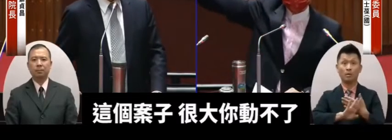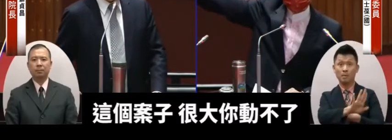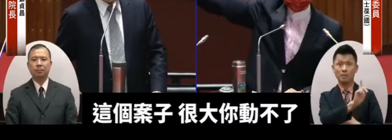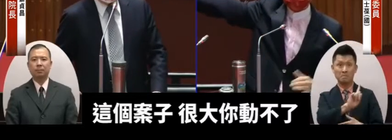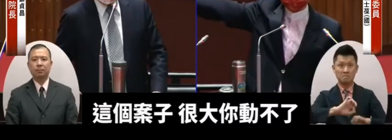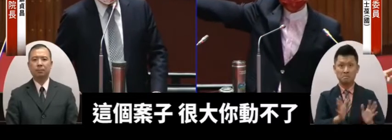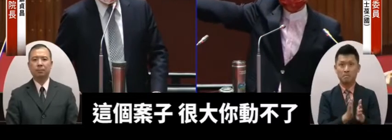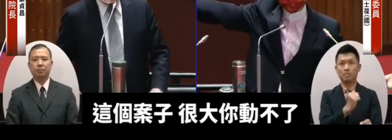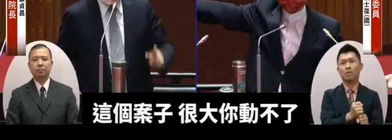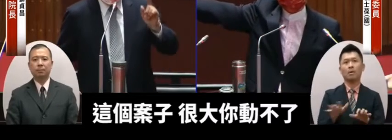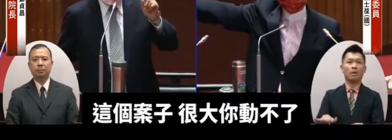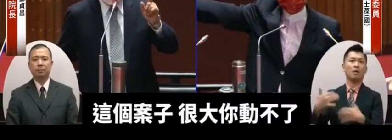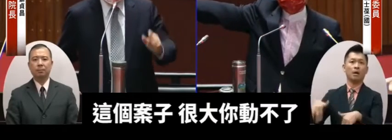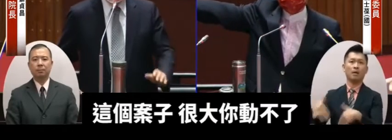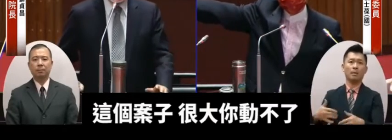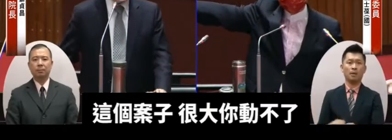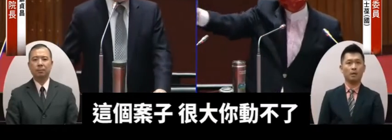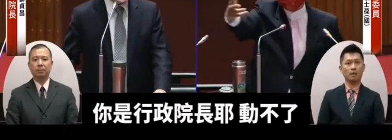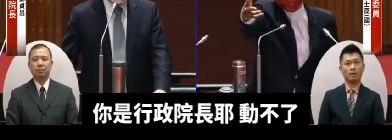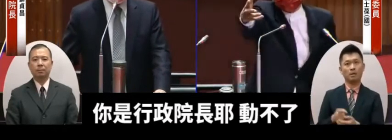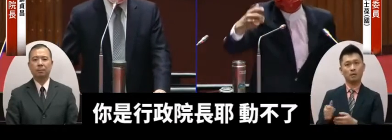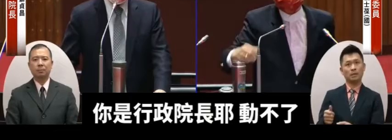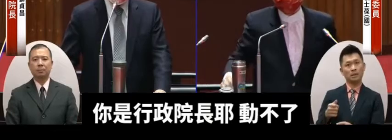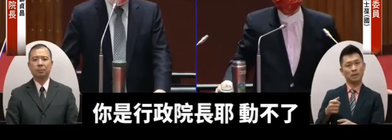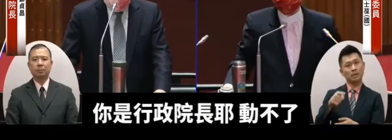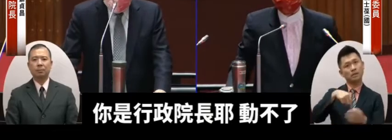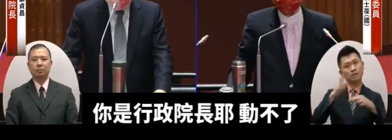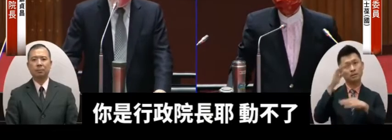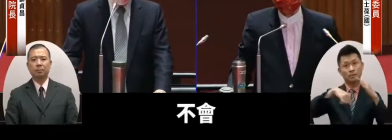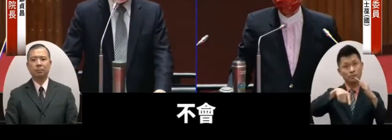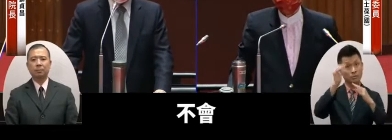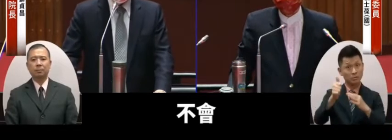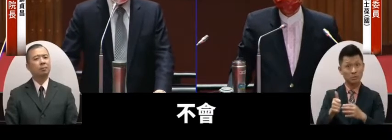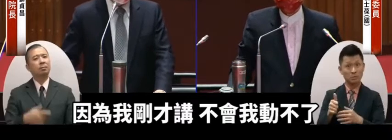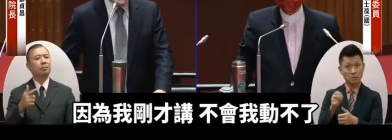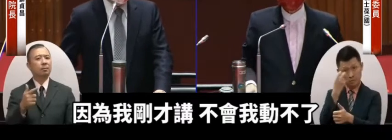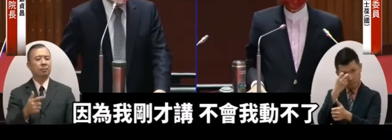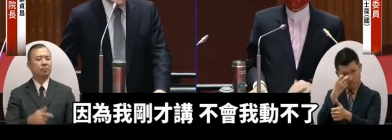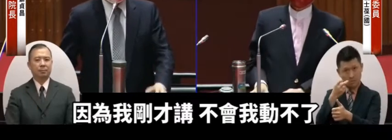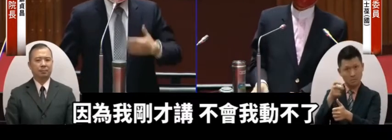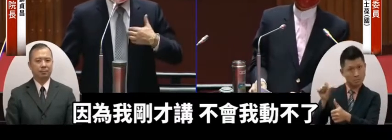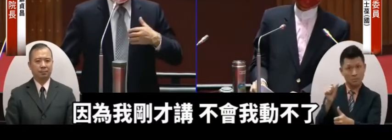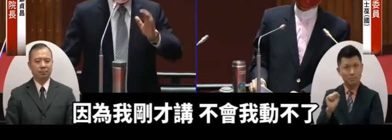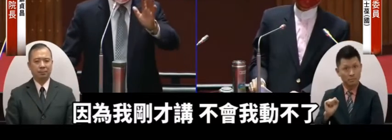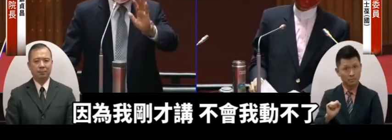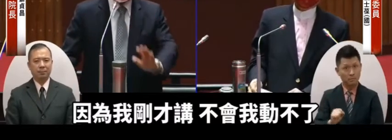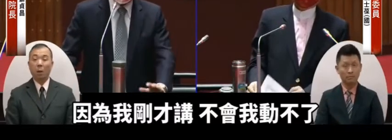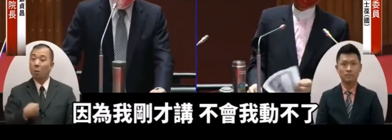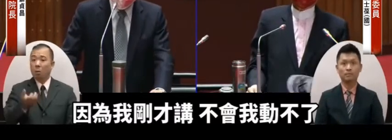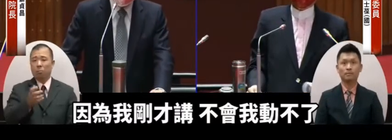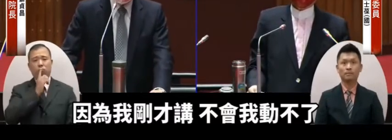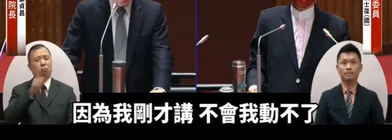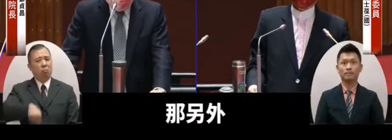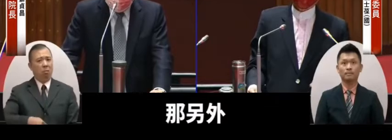子还凶多是吧？一起凶多，你动不了。你是行政院长哎，动不了。 不会，因为我刚才讲不会，我